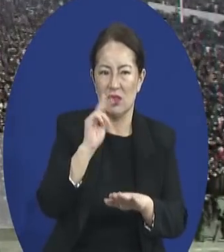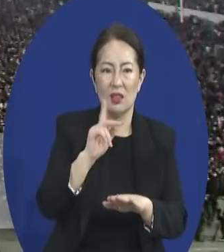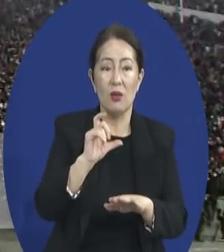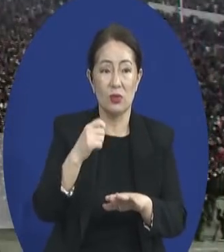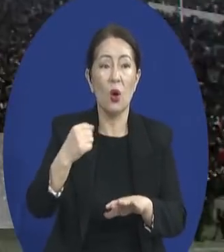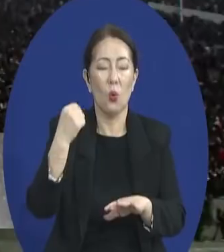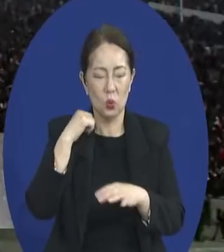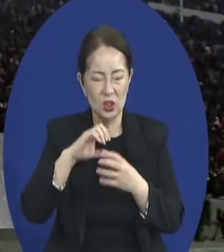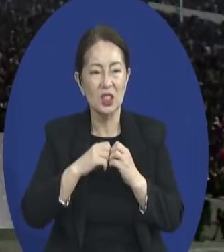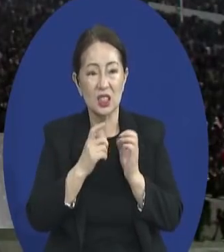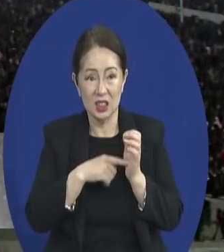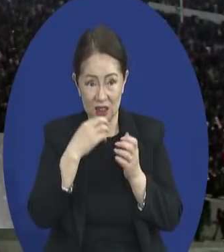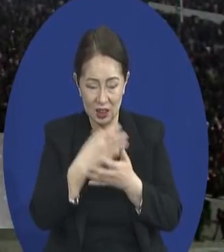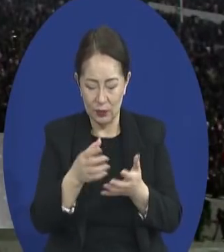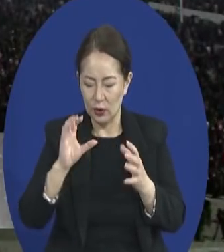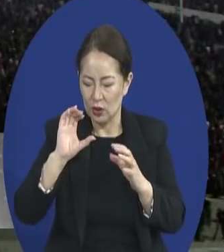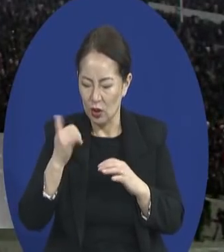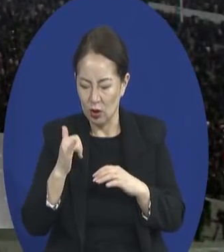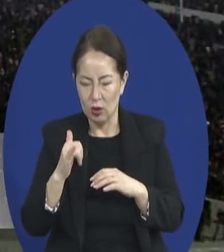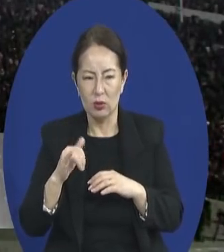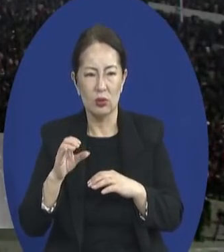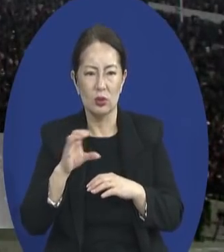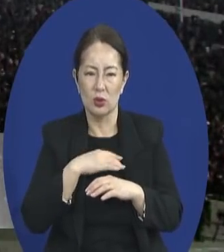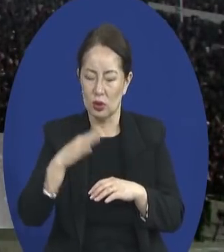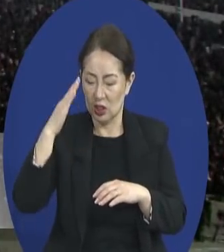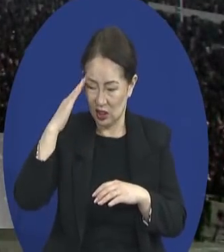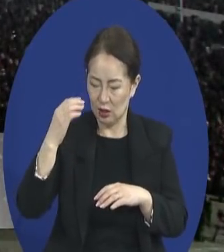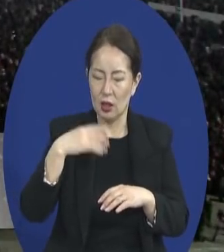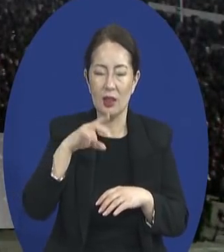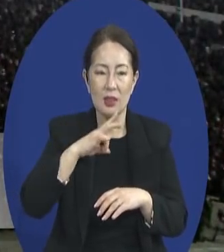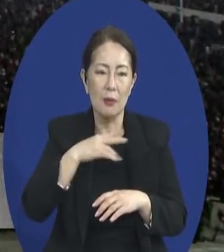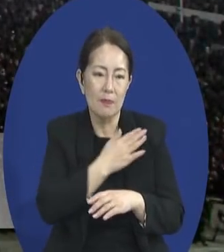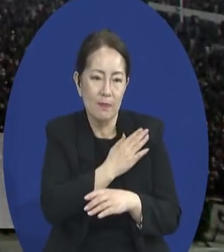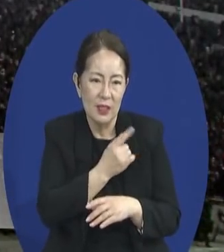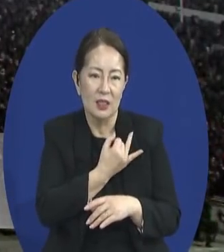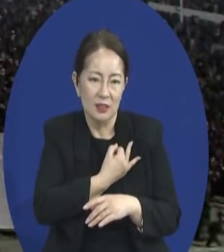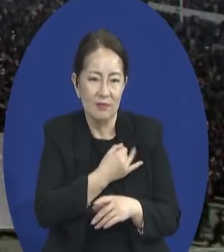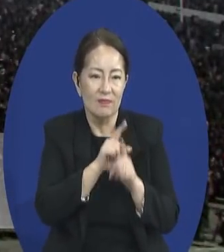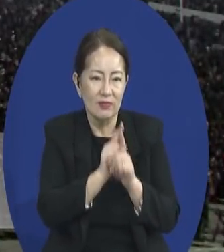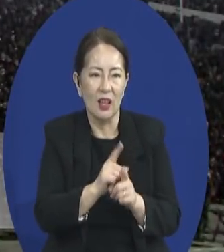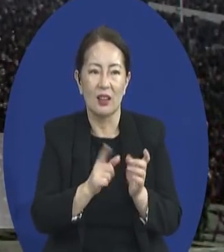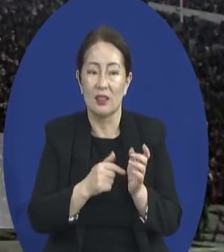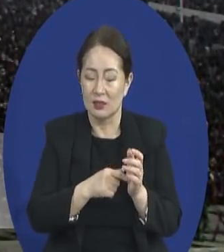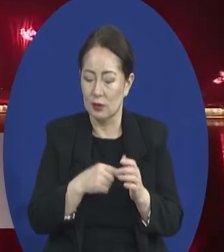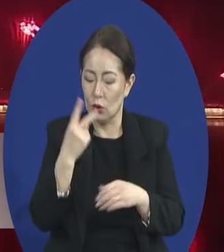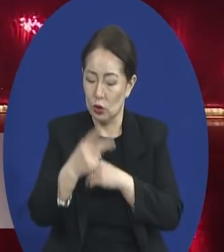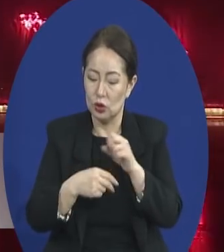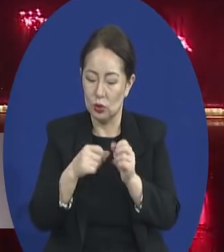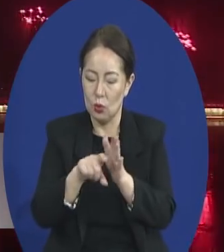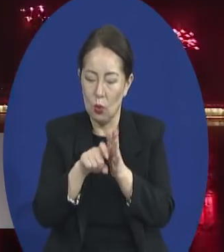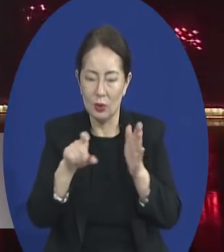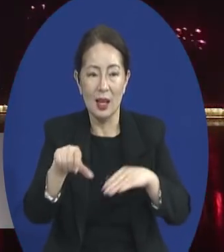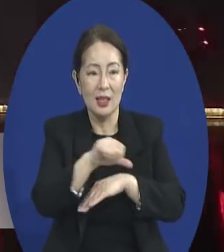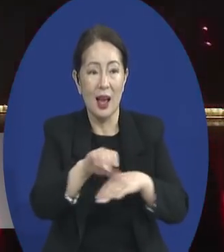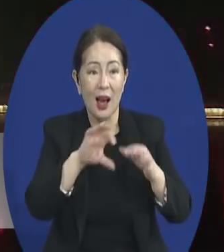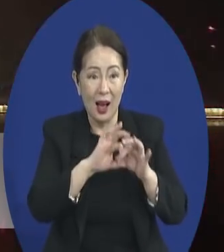Умар Солонгосын цэргийн армийг эрх баригч намдаа үнэнч зүтгэхийг уриалсан гэлээ. Цар тахлын улмаас 2 жил орчим хаалттай байсан Умар Солонгосын эдийн